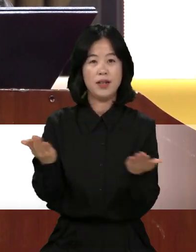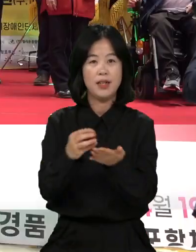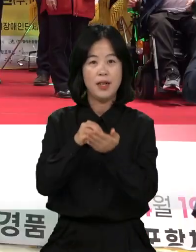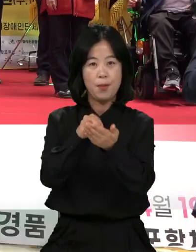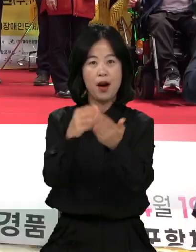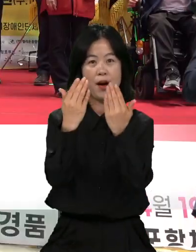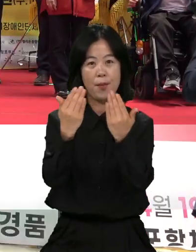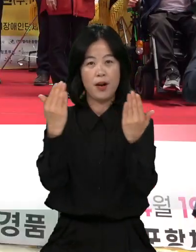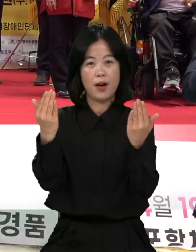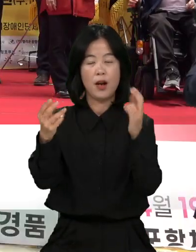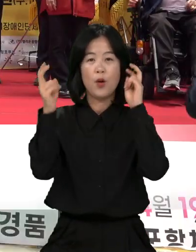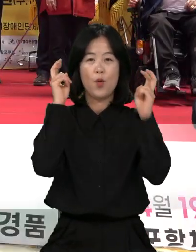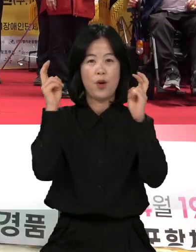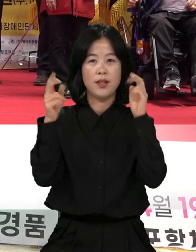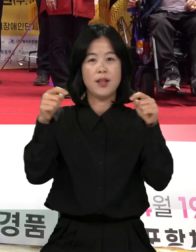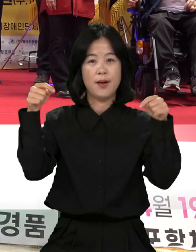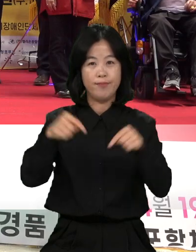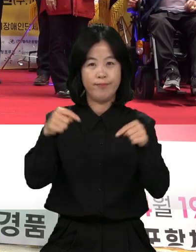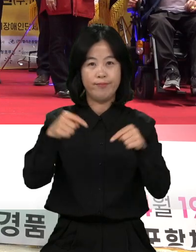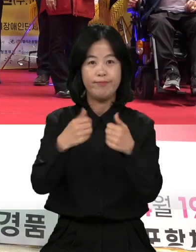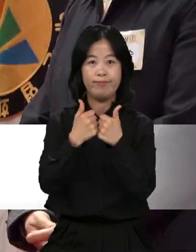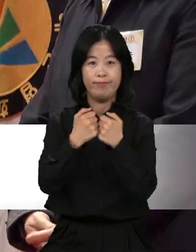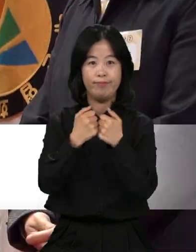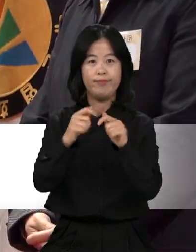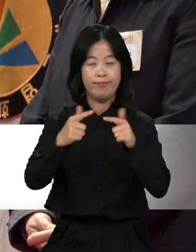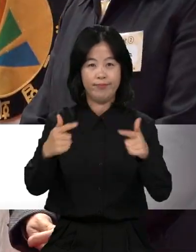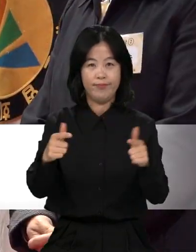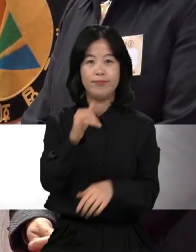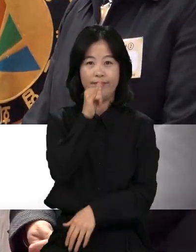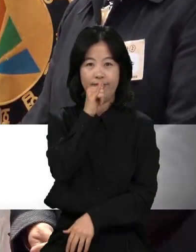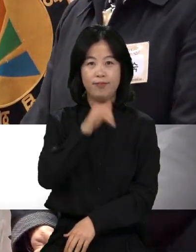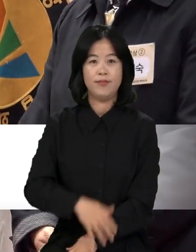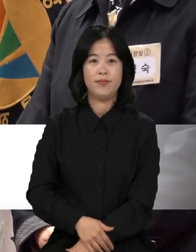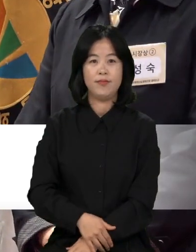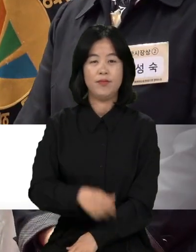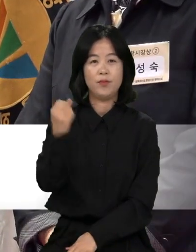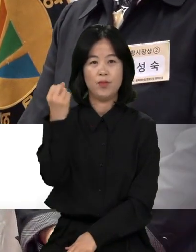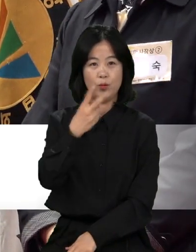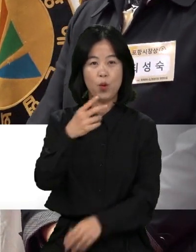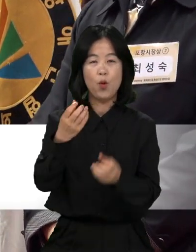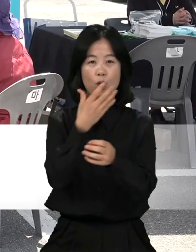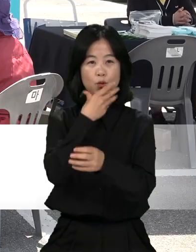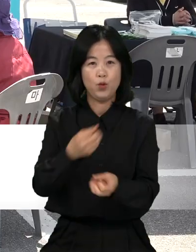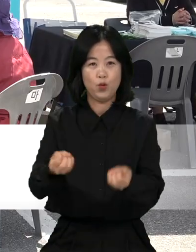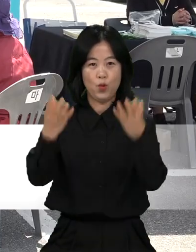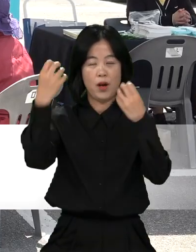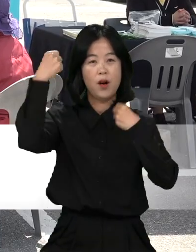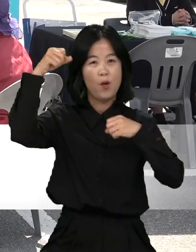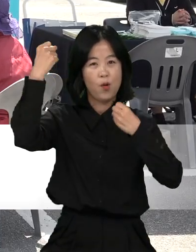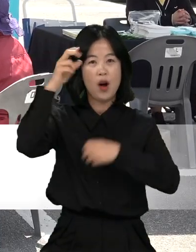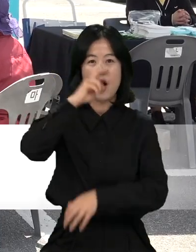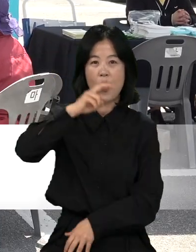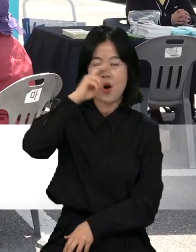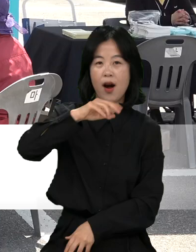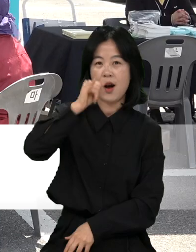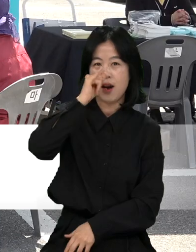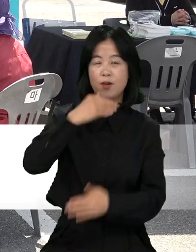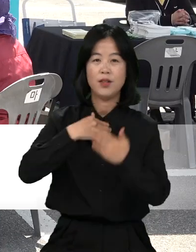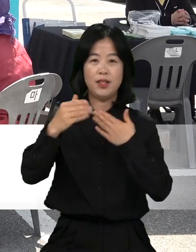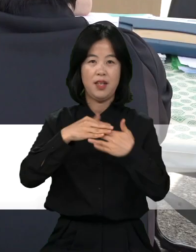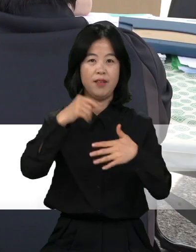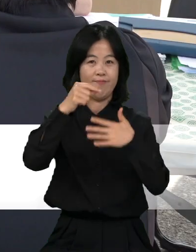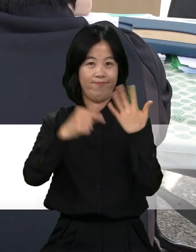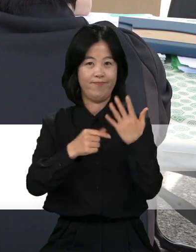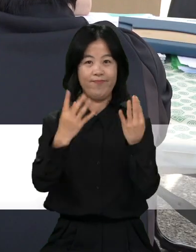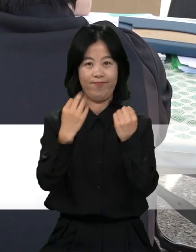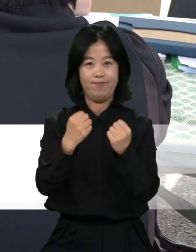장애인 취업 박람회에서는 구인구직 현장 면담 및 취업 상담이 진행됐습니다. 이외에도 여러 축하